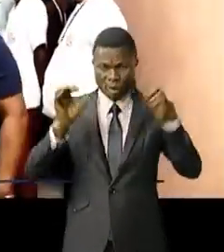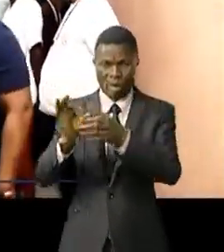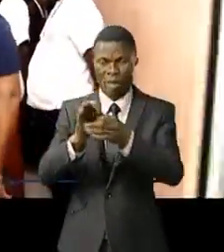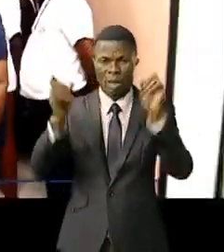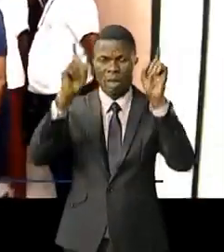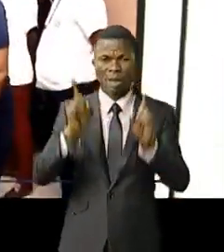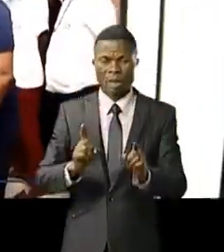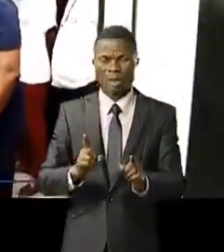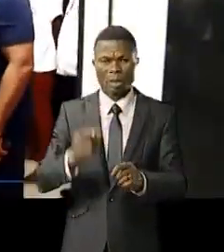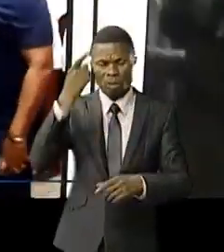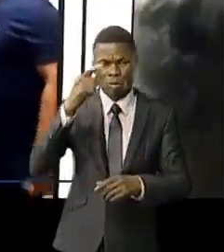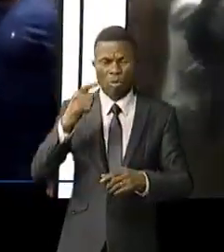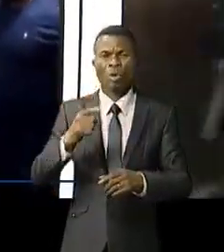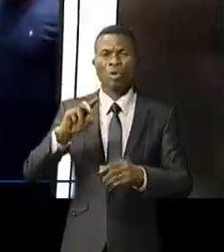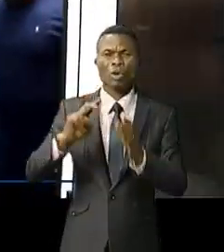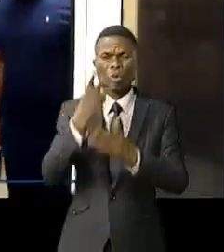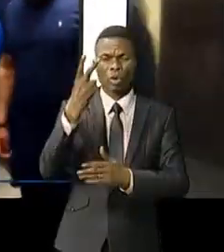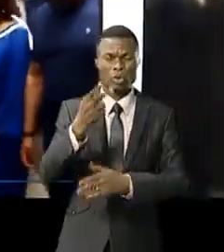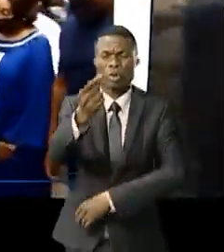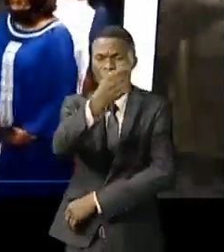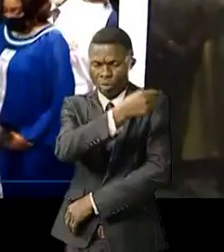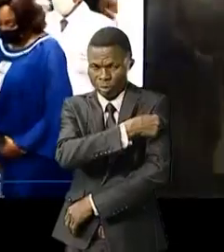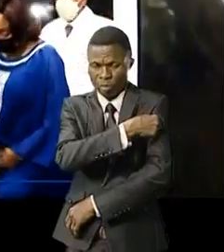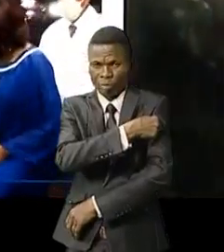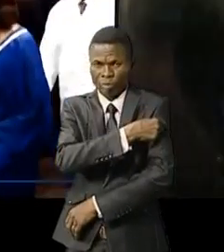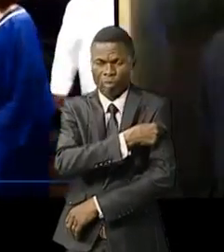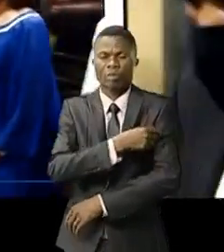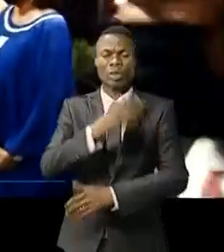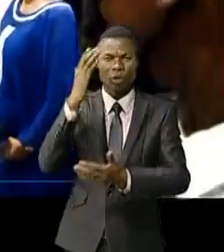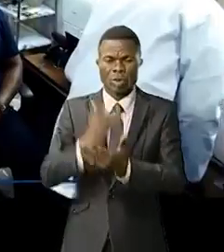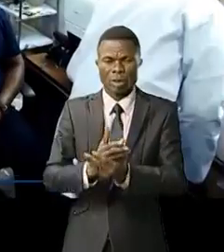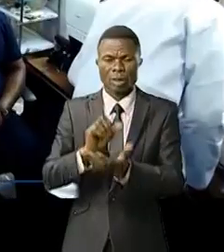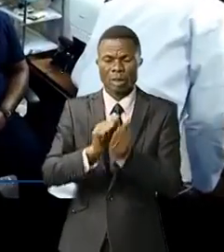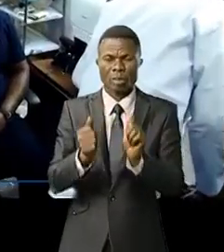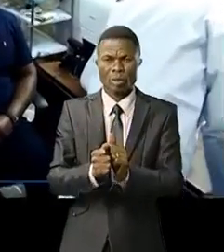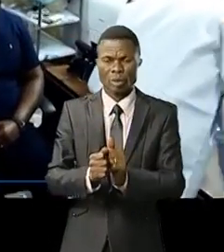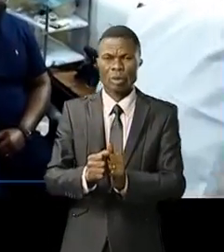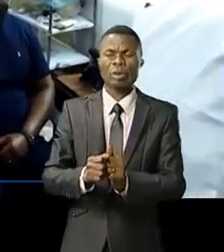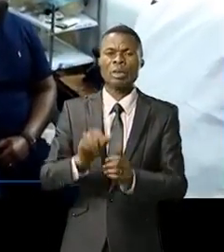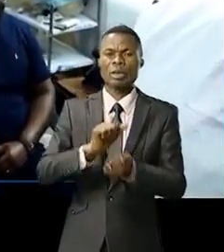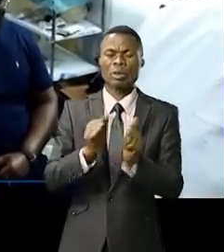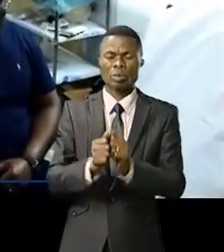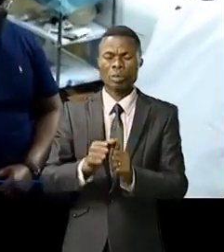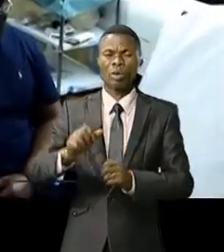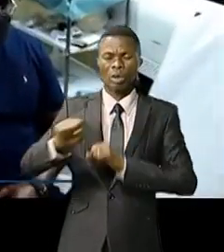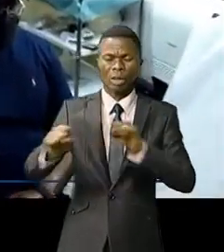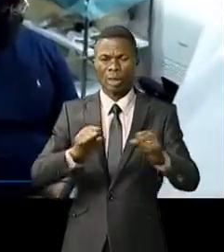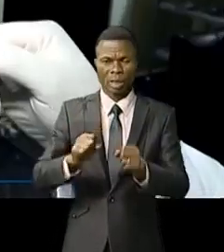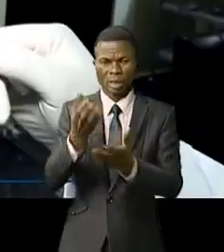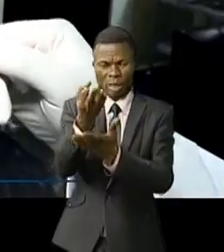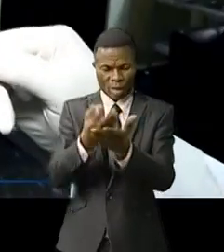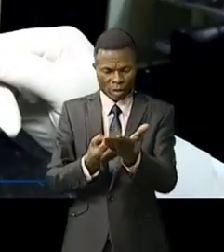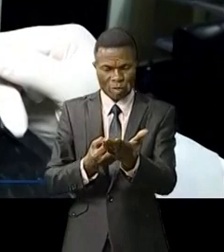pour recevoir la seconde dose et boucler ainsi son cycle vaccinal. Après prélèvement de signes vitaux et quelques formalités